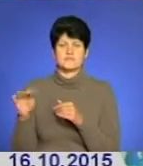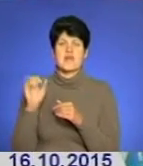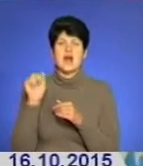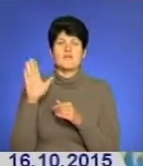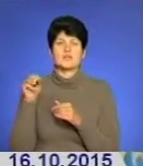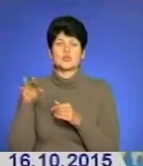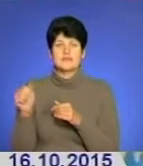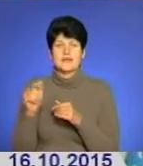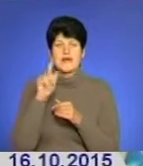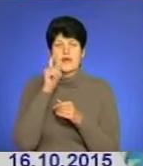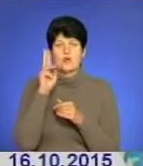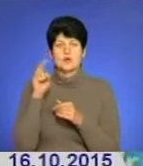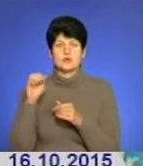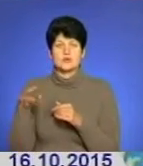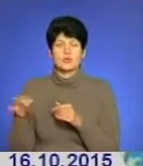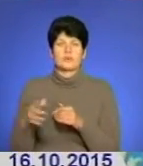автокефальних церкви, греко-католиків